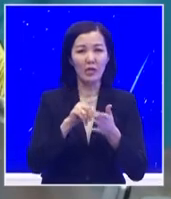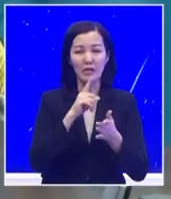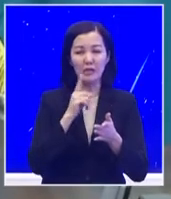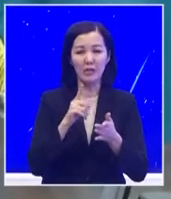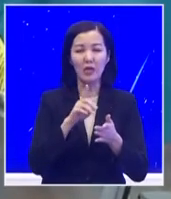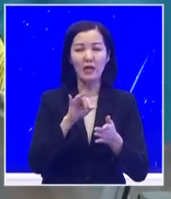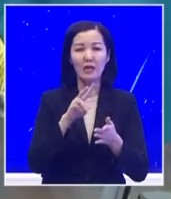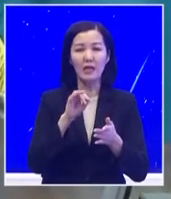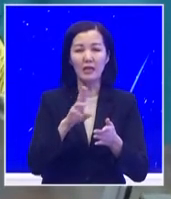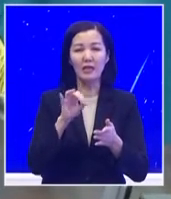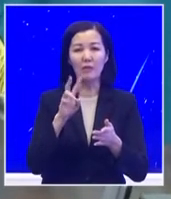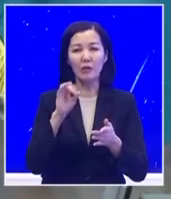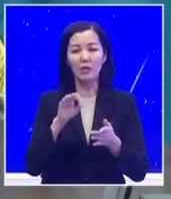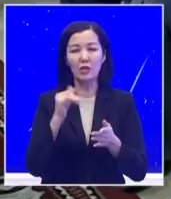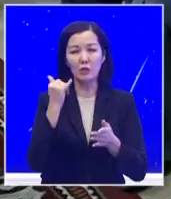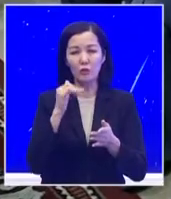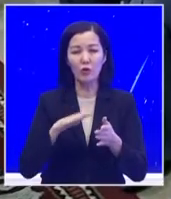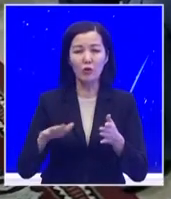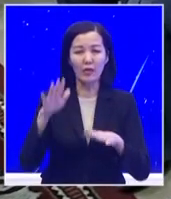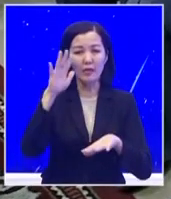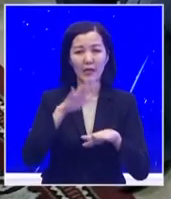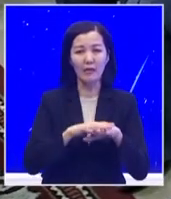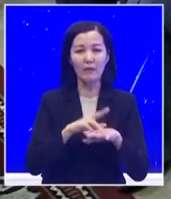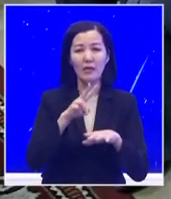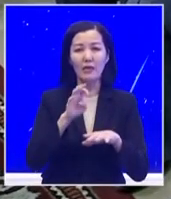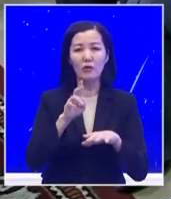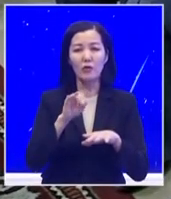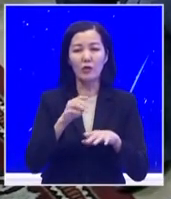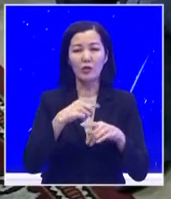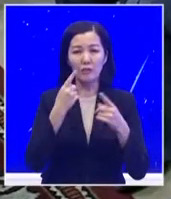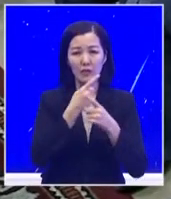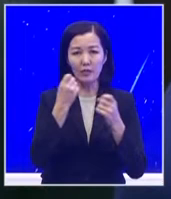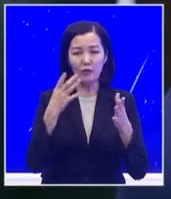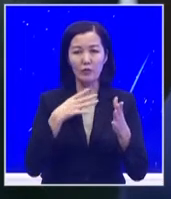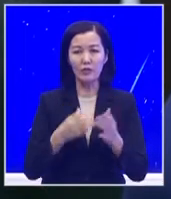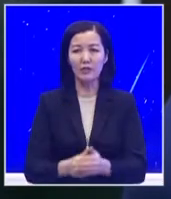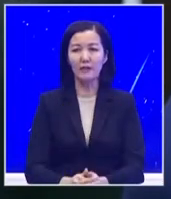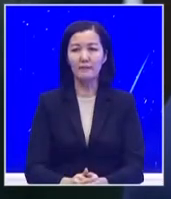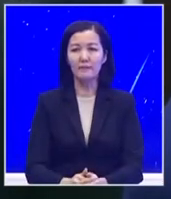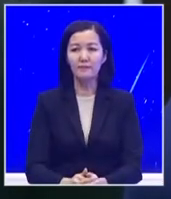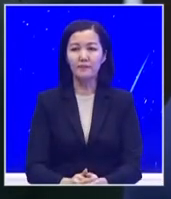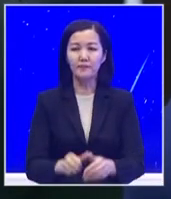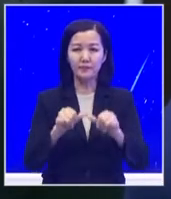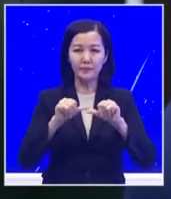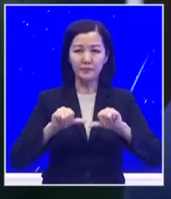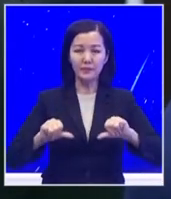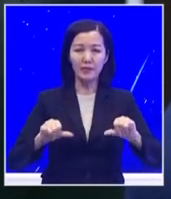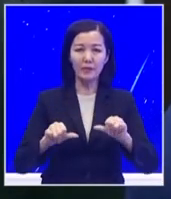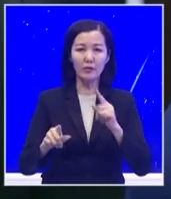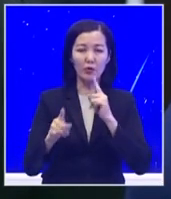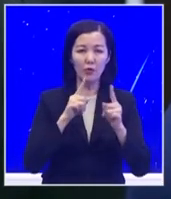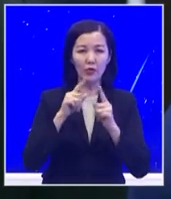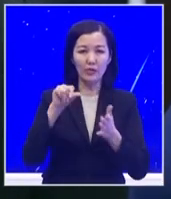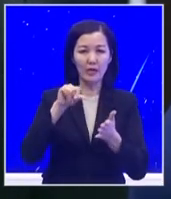Алакөл, Еңбекшіқазақ, Ұйғыр аудандарының әкімдеріне Ләззат Тұрлашев ескерту жасады. Мына комиссияның отырысына қатыспайтын